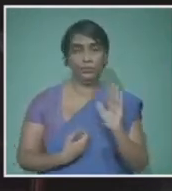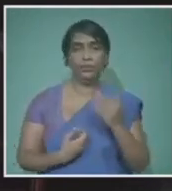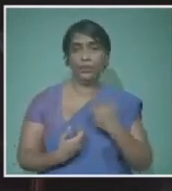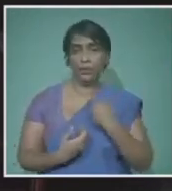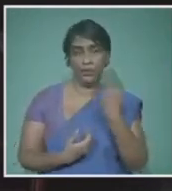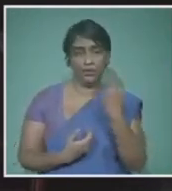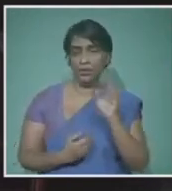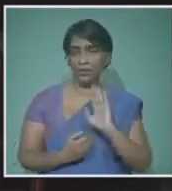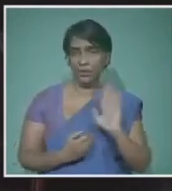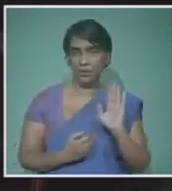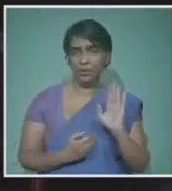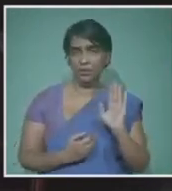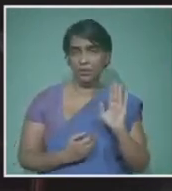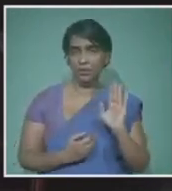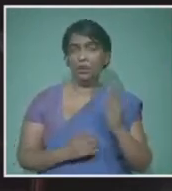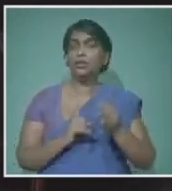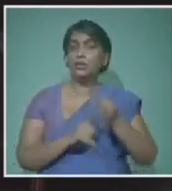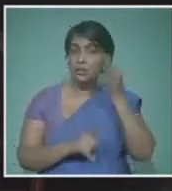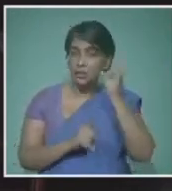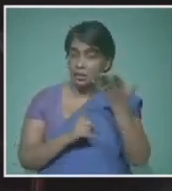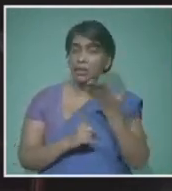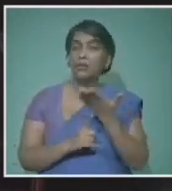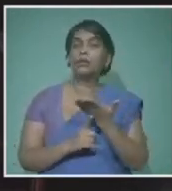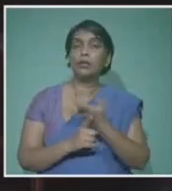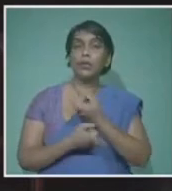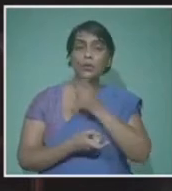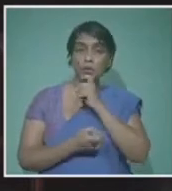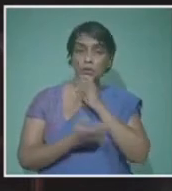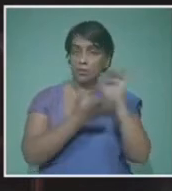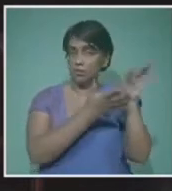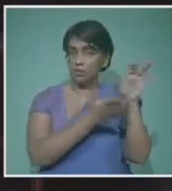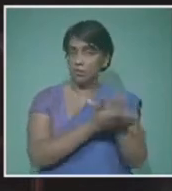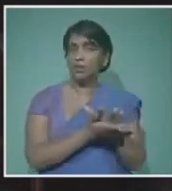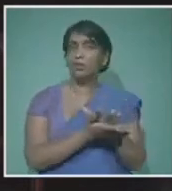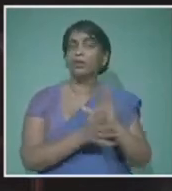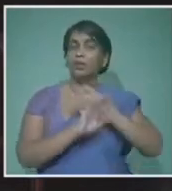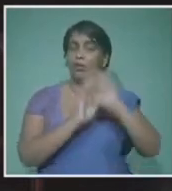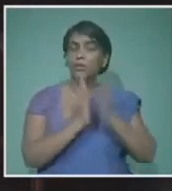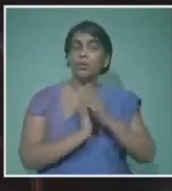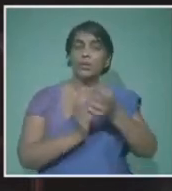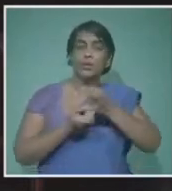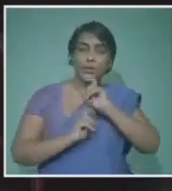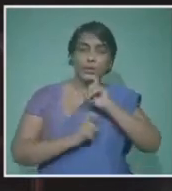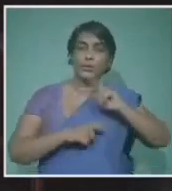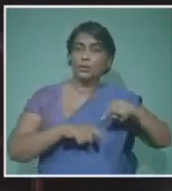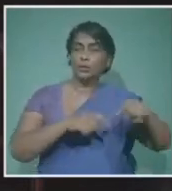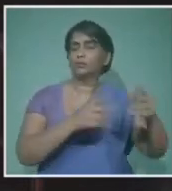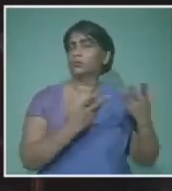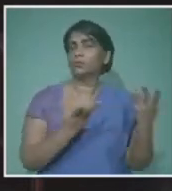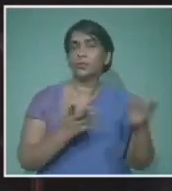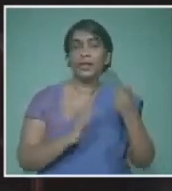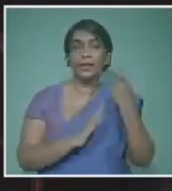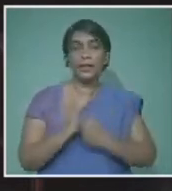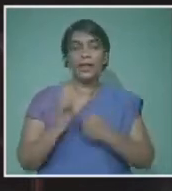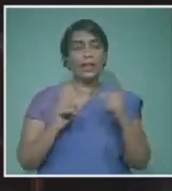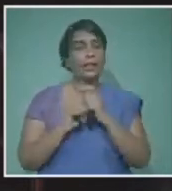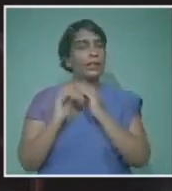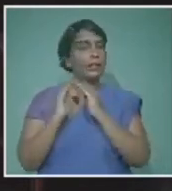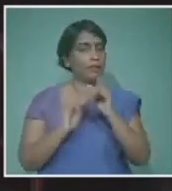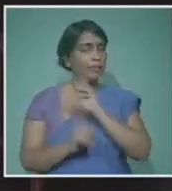මේ ජනාධිපතිතුමත් මේකට නඩුවක් දාලා තියෙනවා. ඒතර මේ ඔක්කොම නඩු කීකේ යනවා වෙනුවට නීතිපති පාර්ලිමේන්තු විසින්